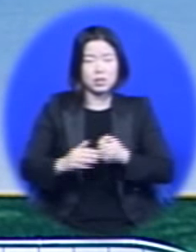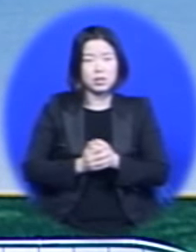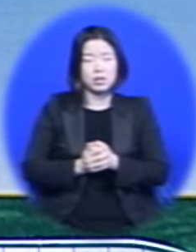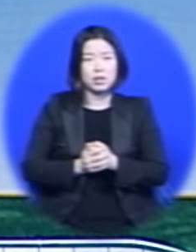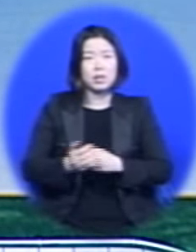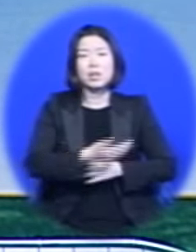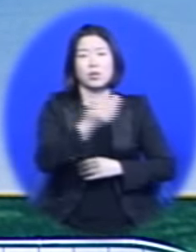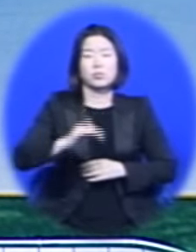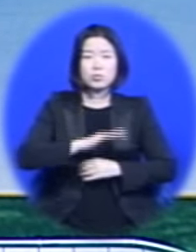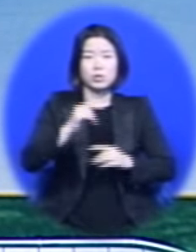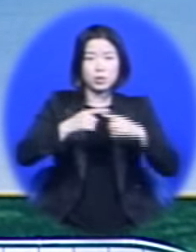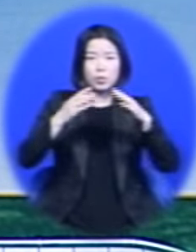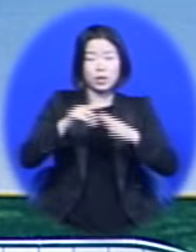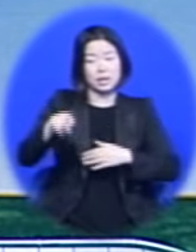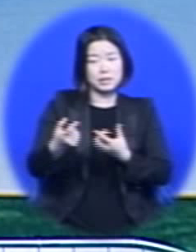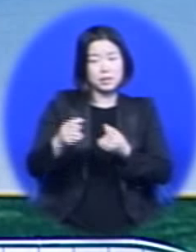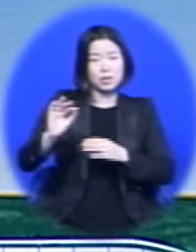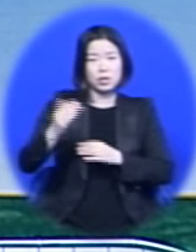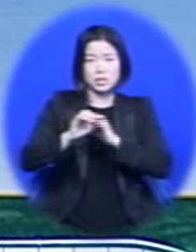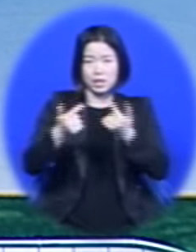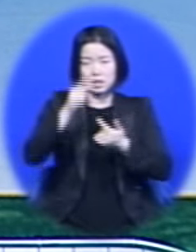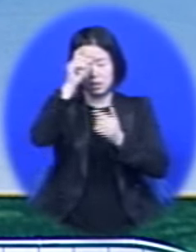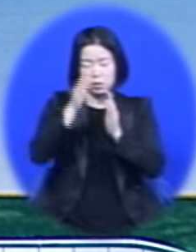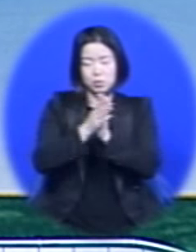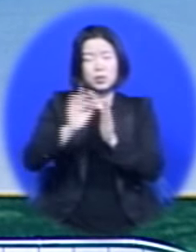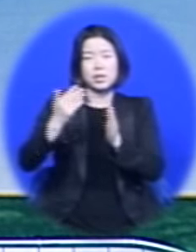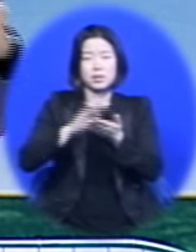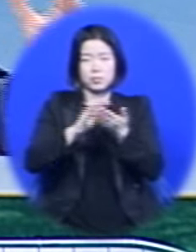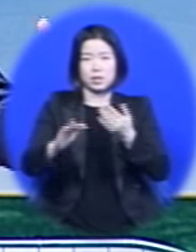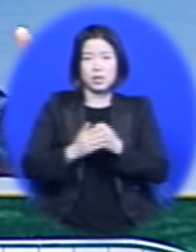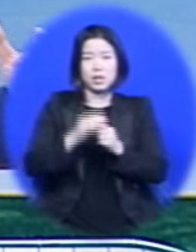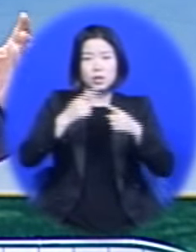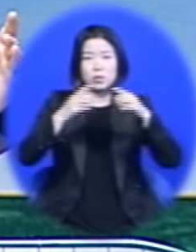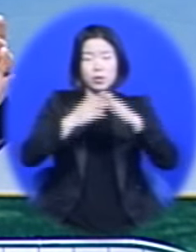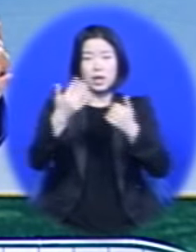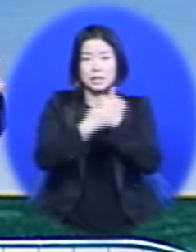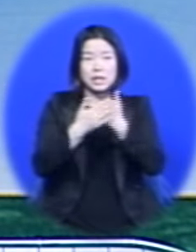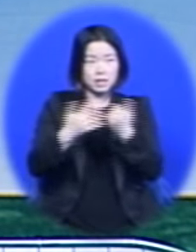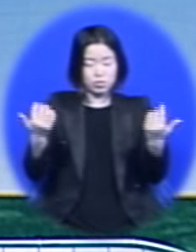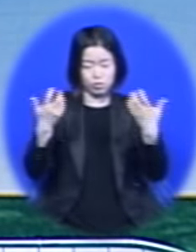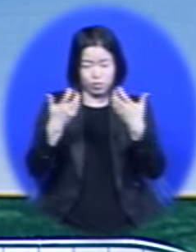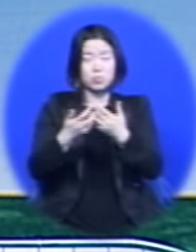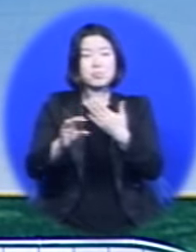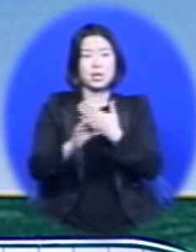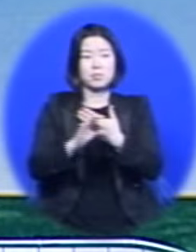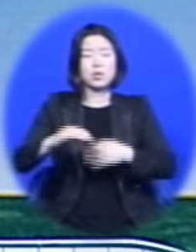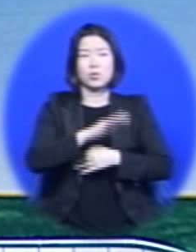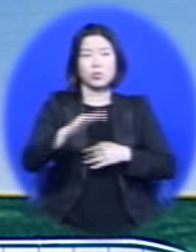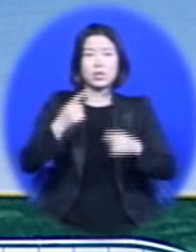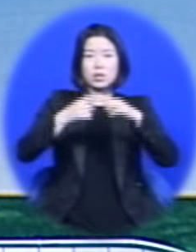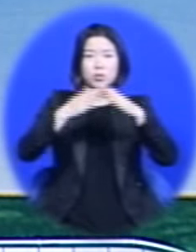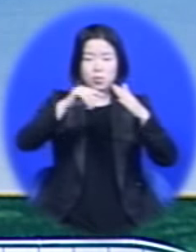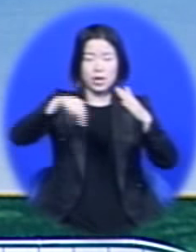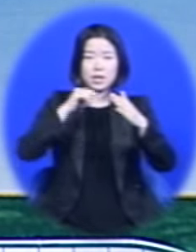여러분, 우리 교회가 그렇게 되지 않도록 기도해야 됩니다. 교회가 은혜가 충만하면 우리는 교회 안에서 언제나